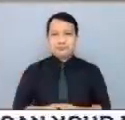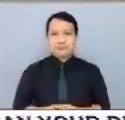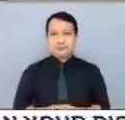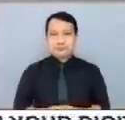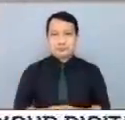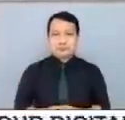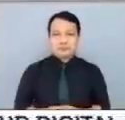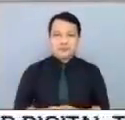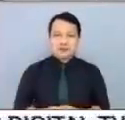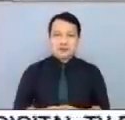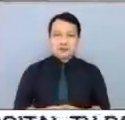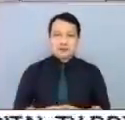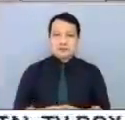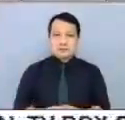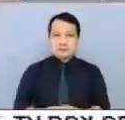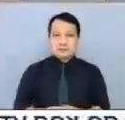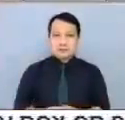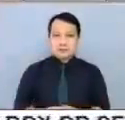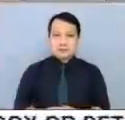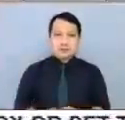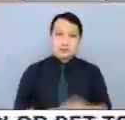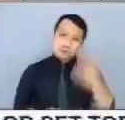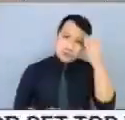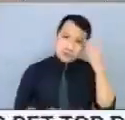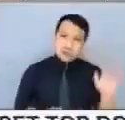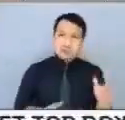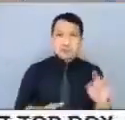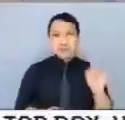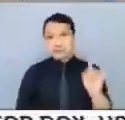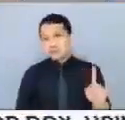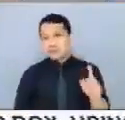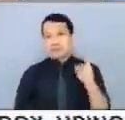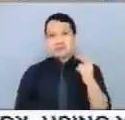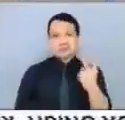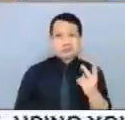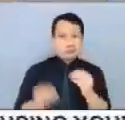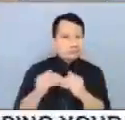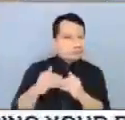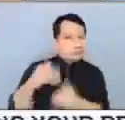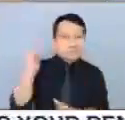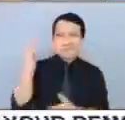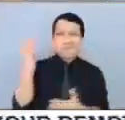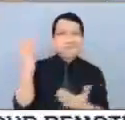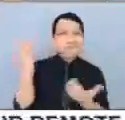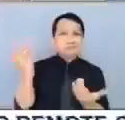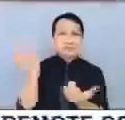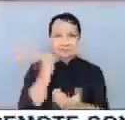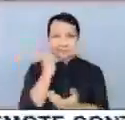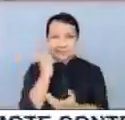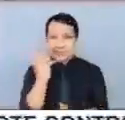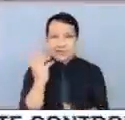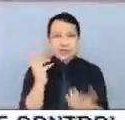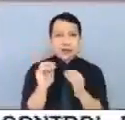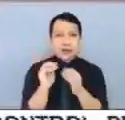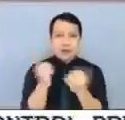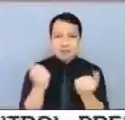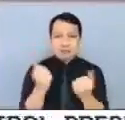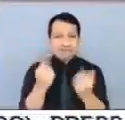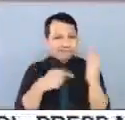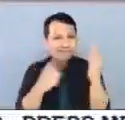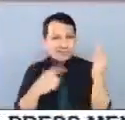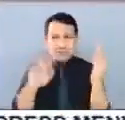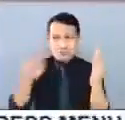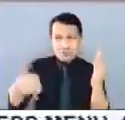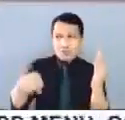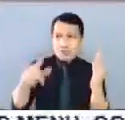country. I think the more choices we have, the better po. Opo. So, bentahe ito sa bayan na